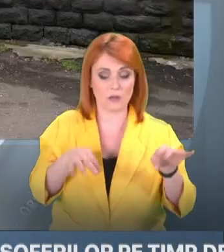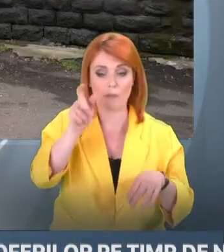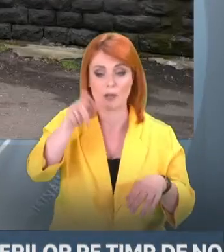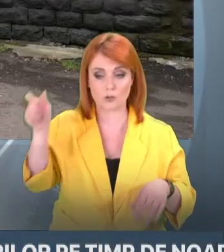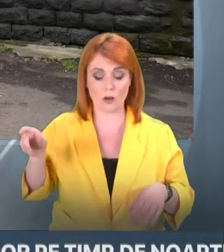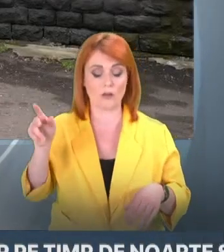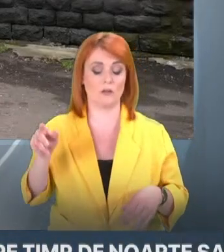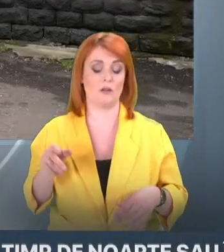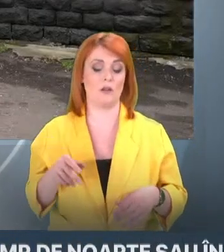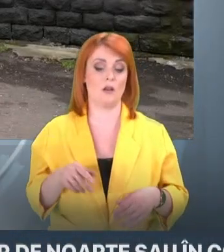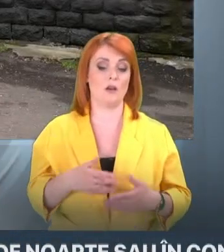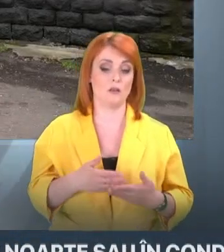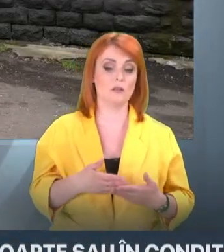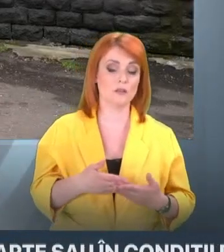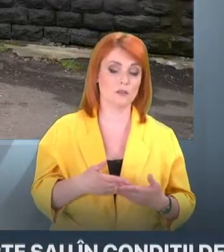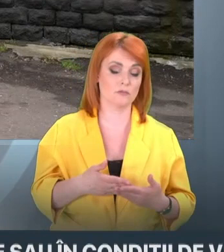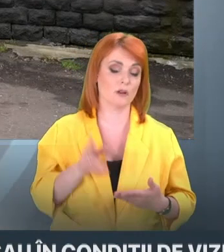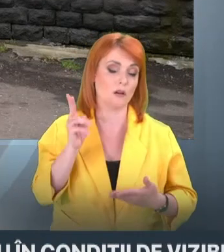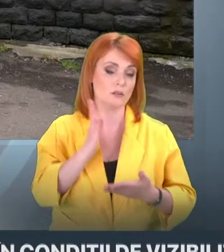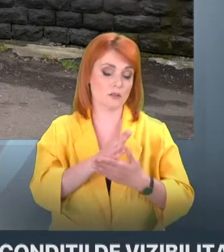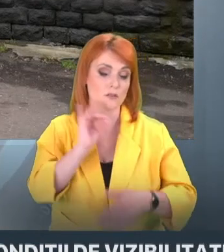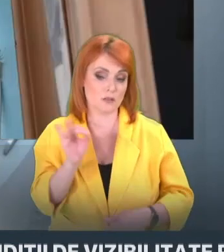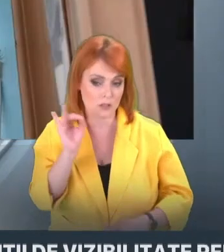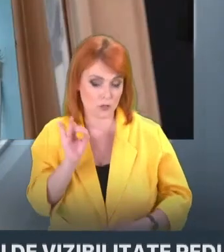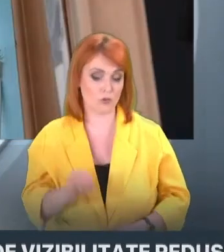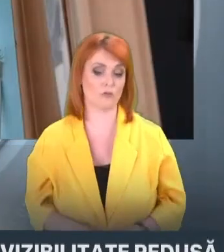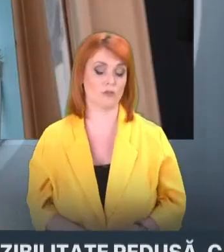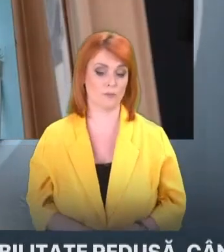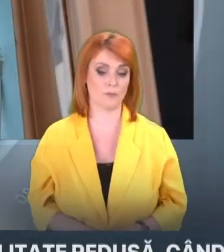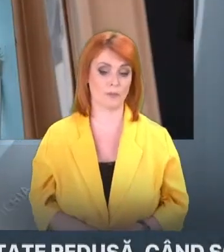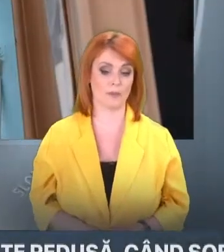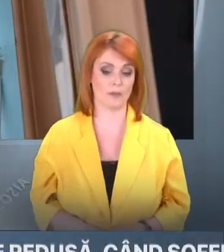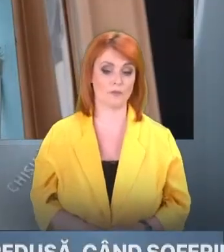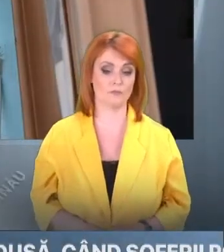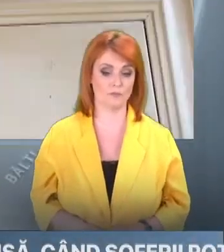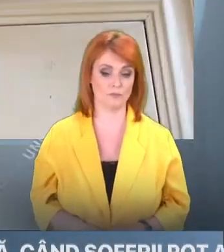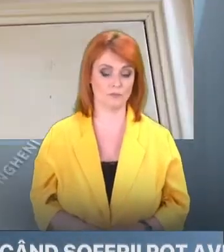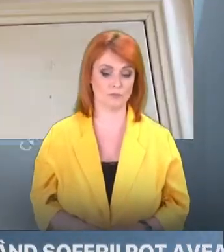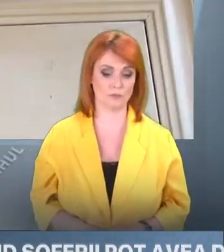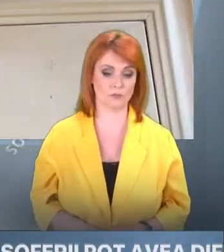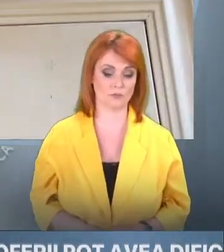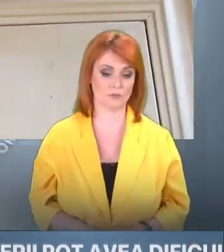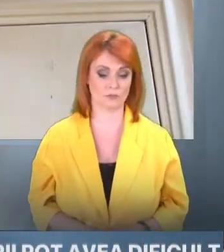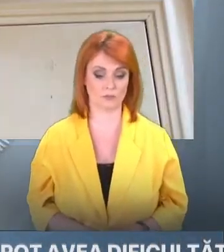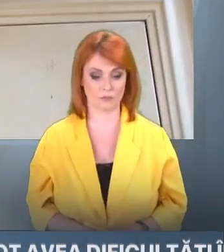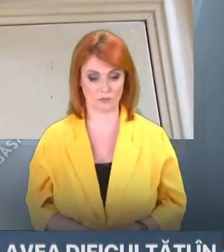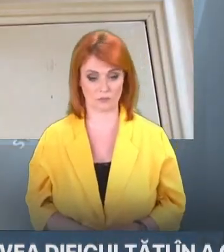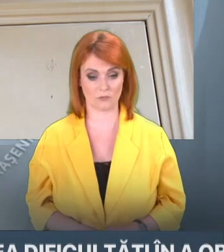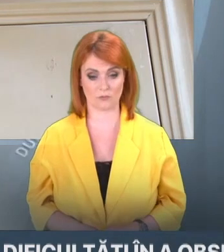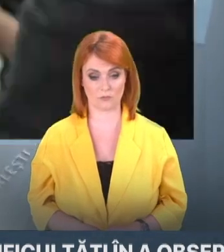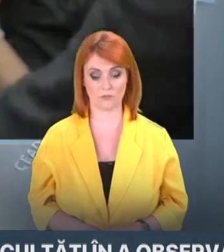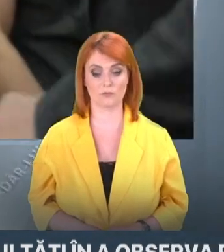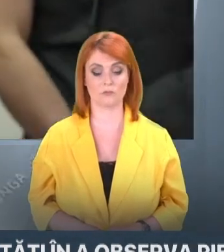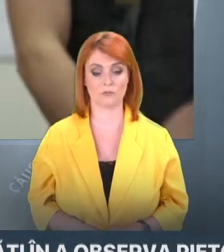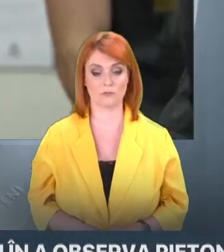nu sunt subvizorul niciunei instituții, inclusiv instituții de învățământ sau instituții care să le ofere un